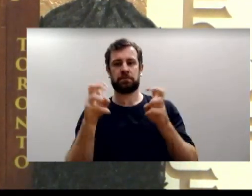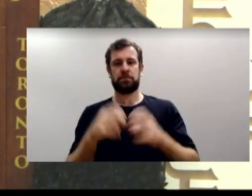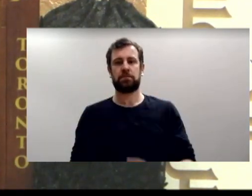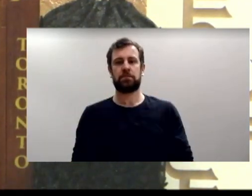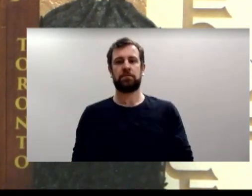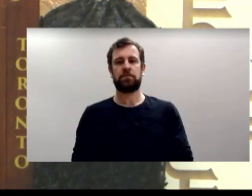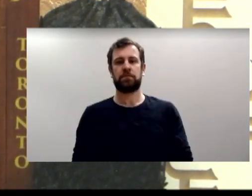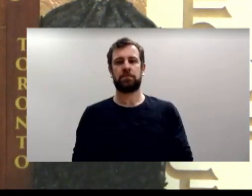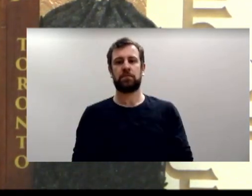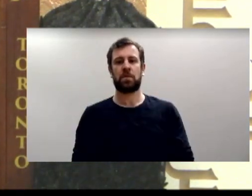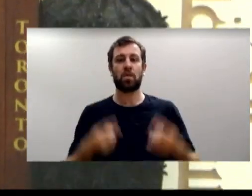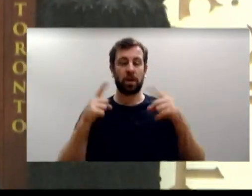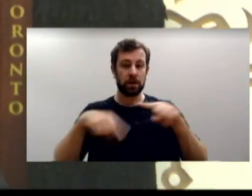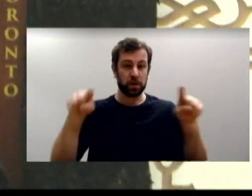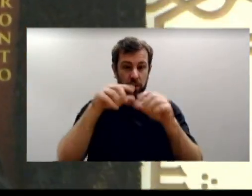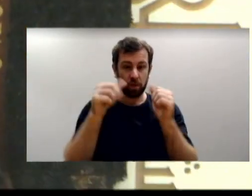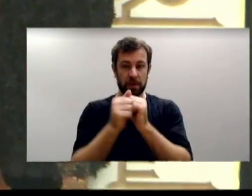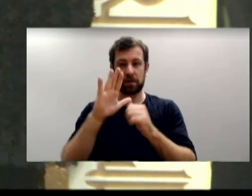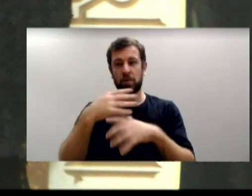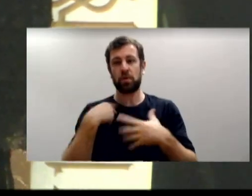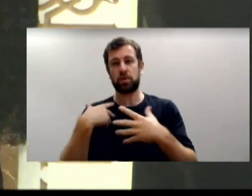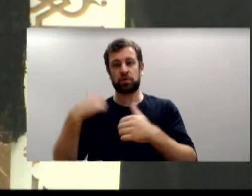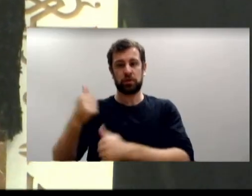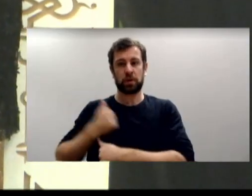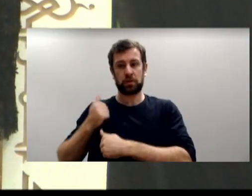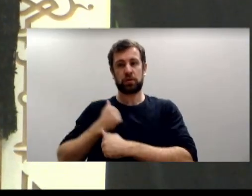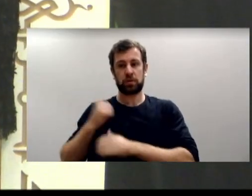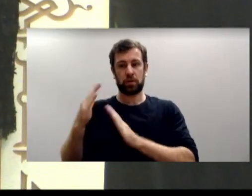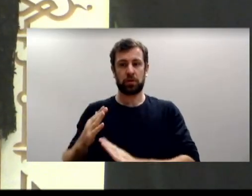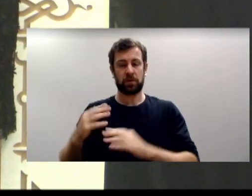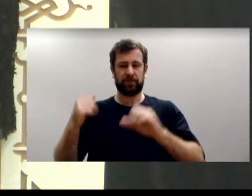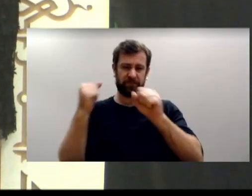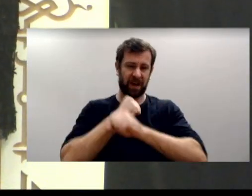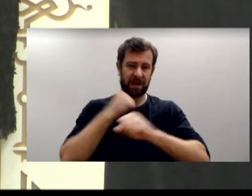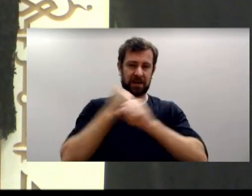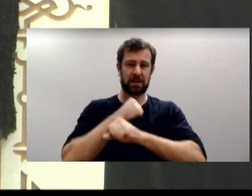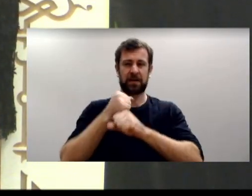your, soldiers, فَأَقِمْ لَكُمُ الصَّلَاةِ,